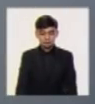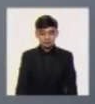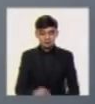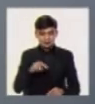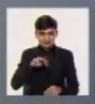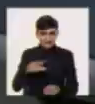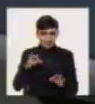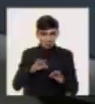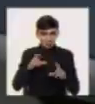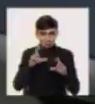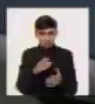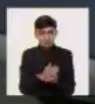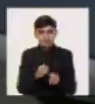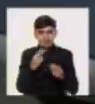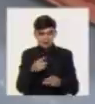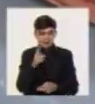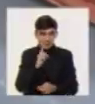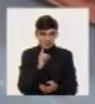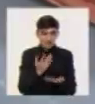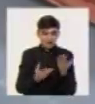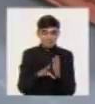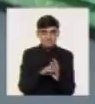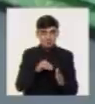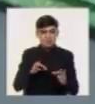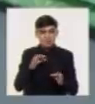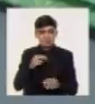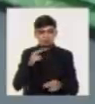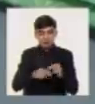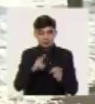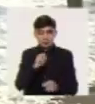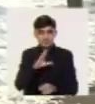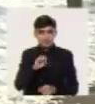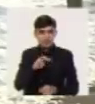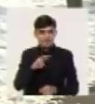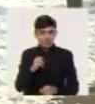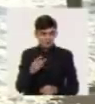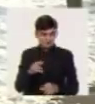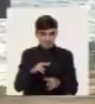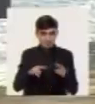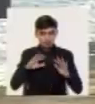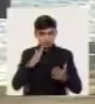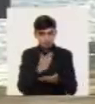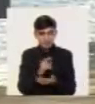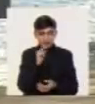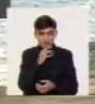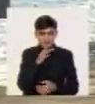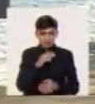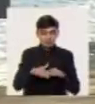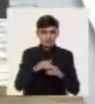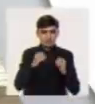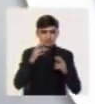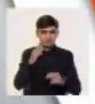Теңге күн сайын нығайып жатыр. Бұл уақыт шама. Сайлаудан кейін девальвация болуы мүмкін бе? Елдегі экономикалық жағдай қандай